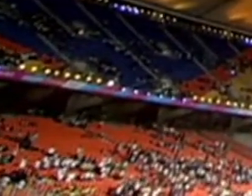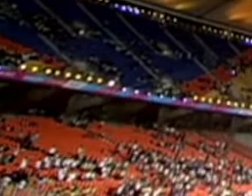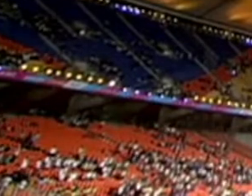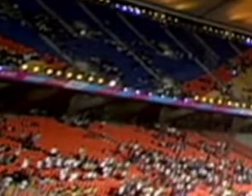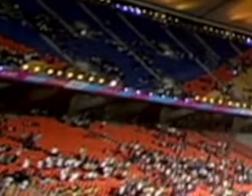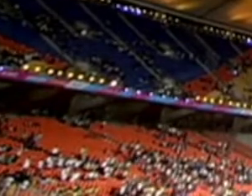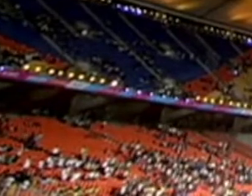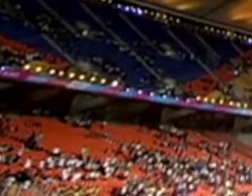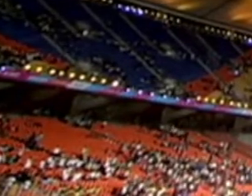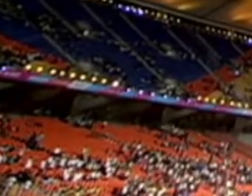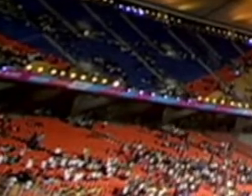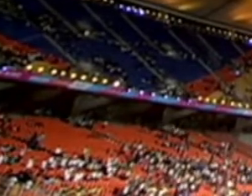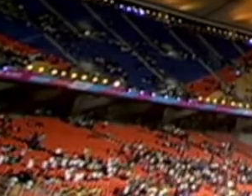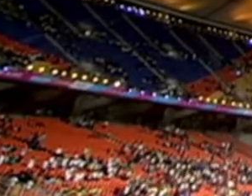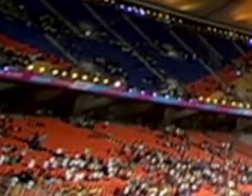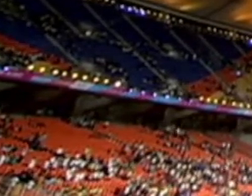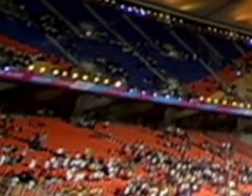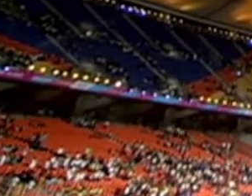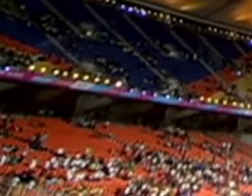धन्यवाद सभी कलाकार।